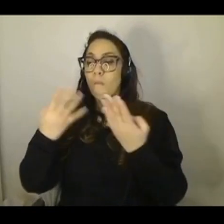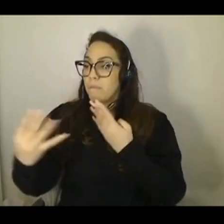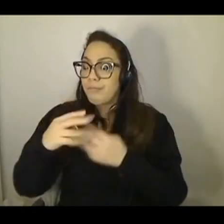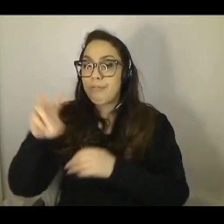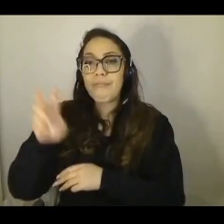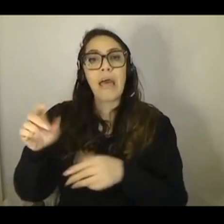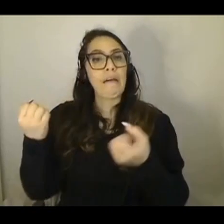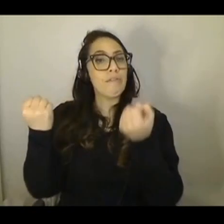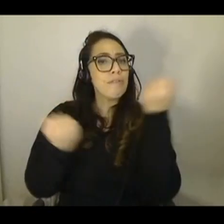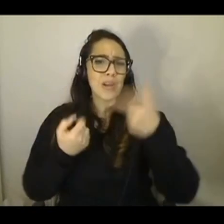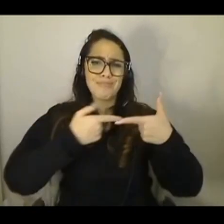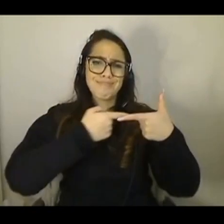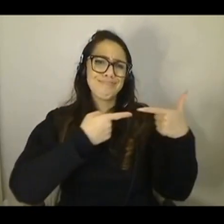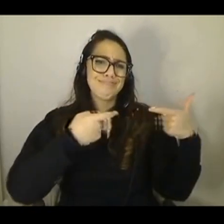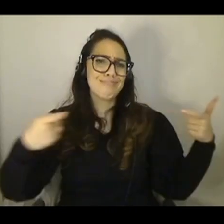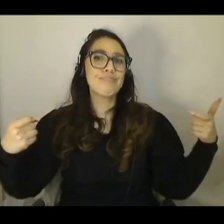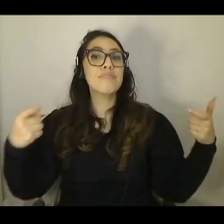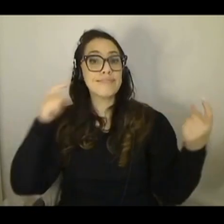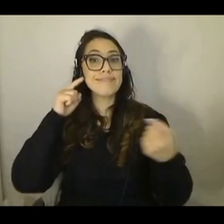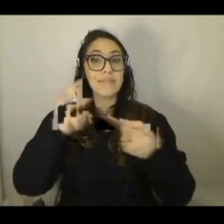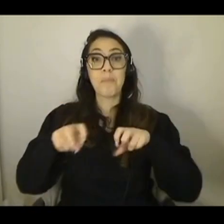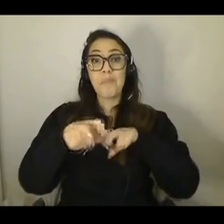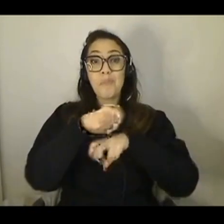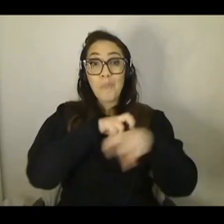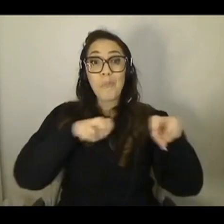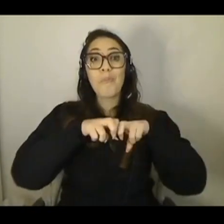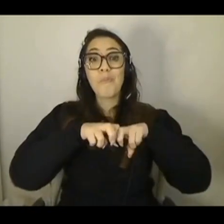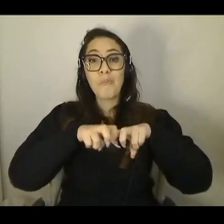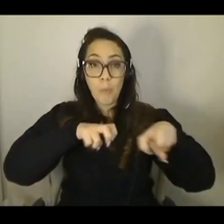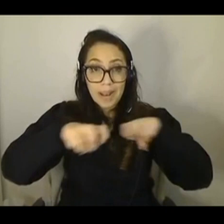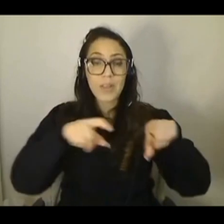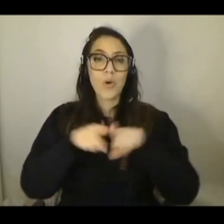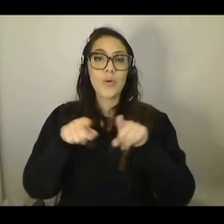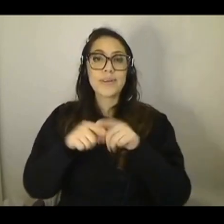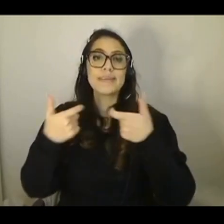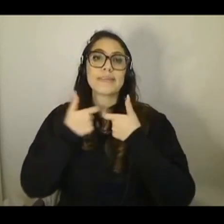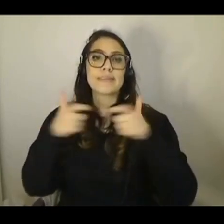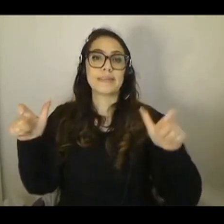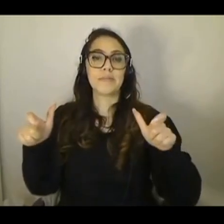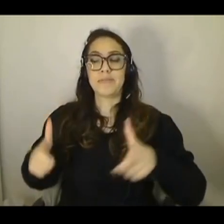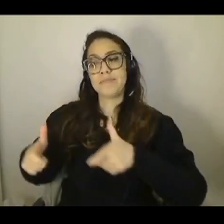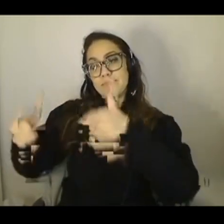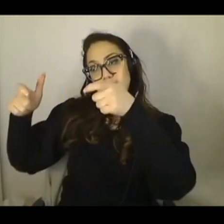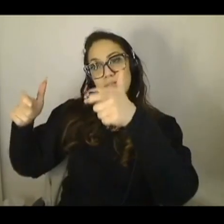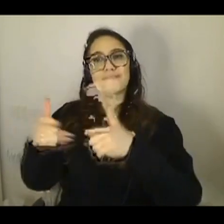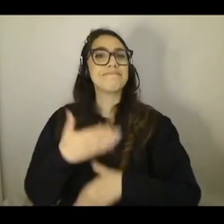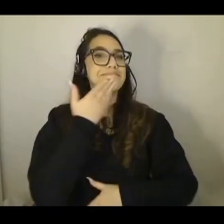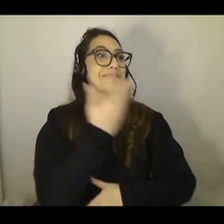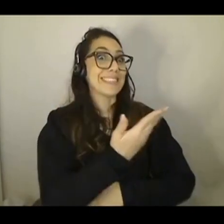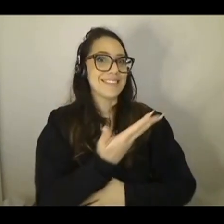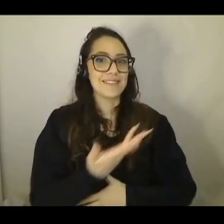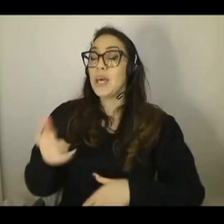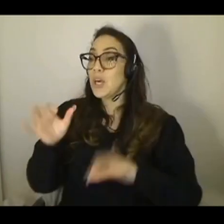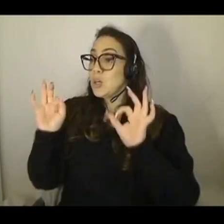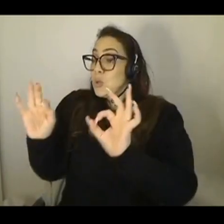véhicules. Tout en matière de mobilité et d'accessibilité du cadre bâti. Alors Morgane, je vais rebondir. Merci. Non, mais je rebondis parce qu'on